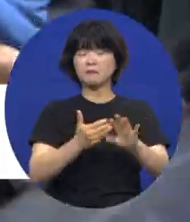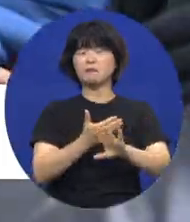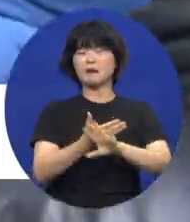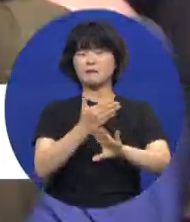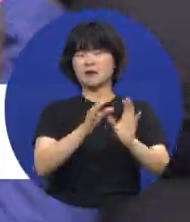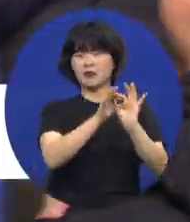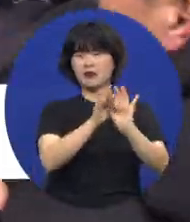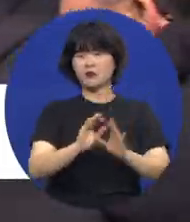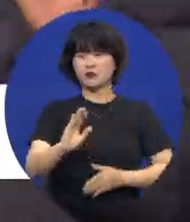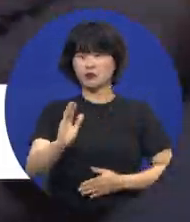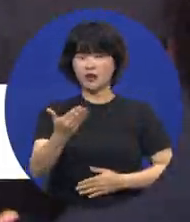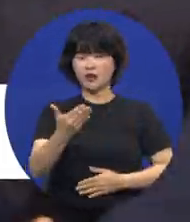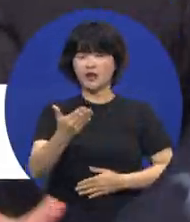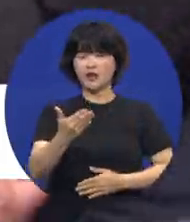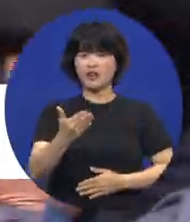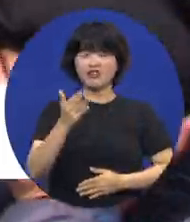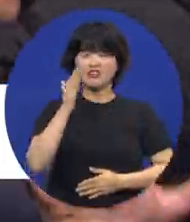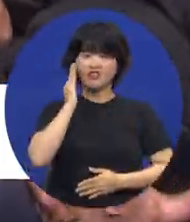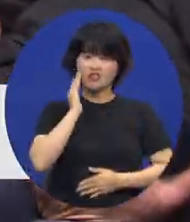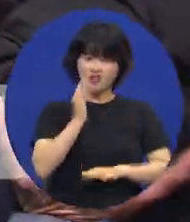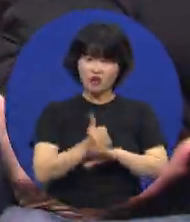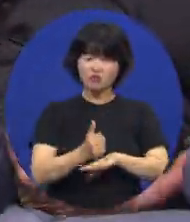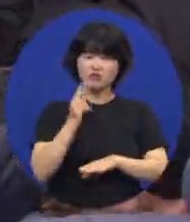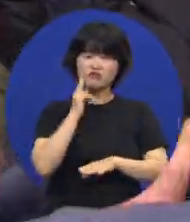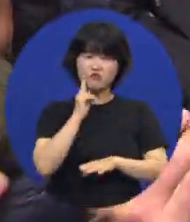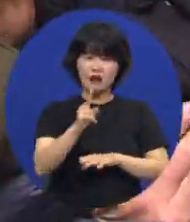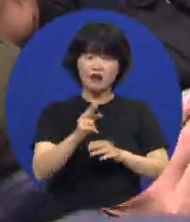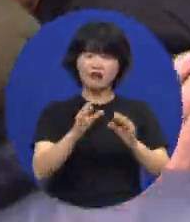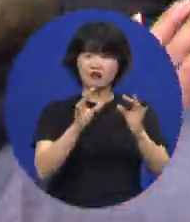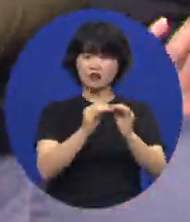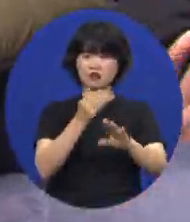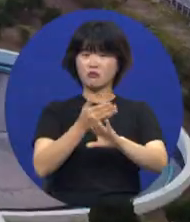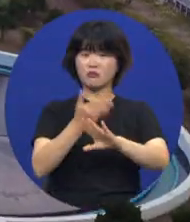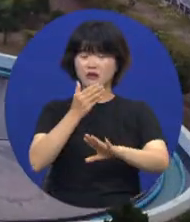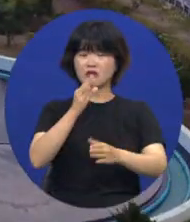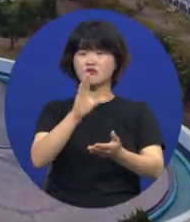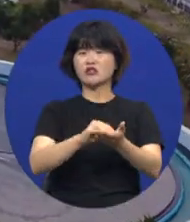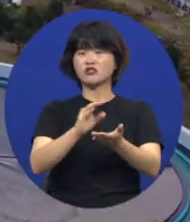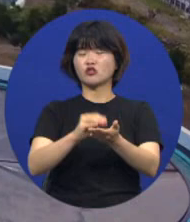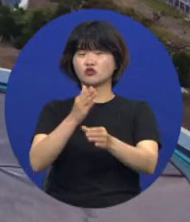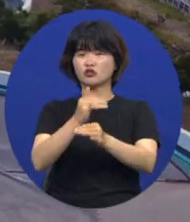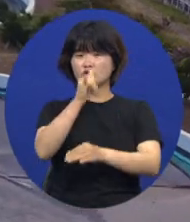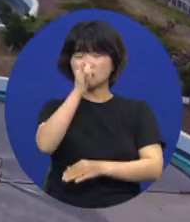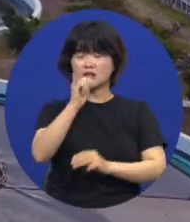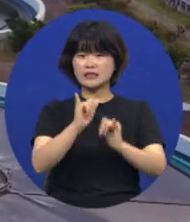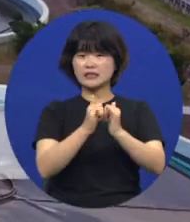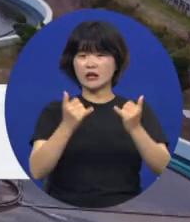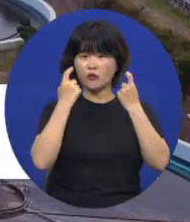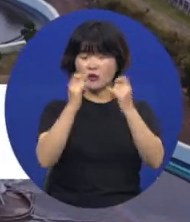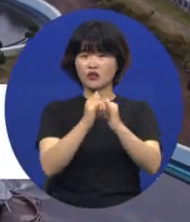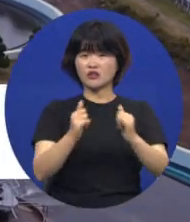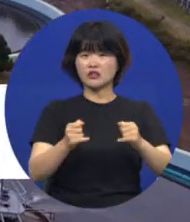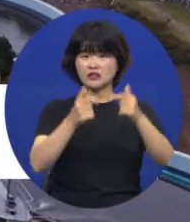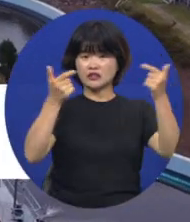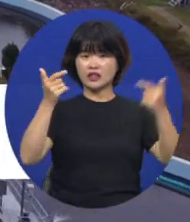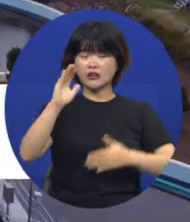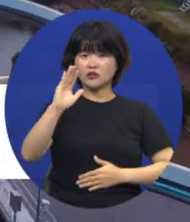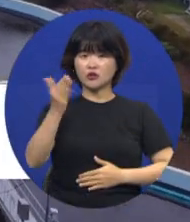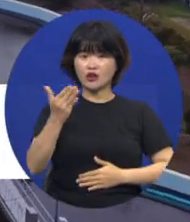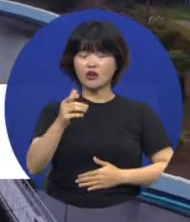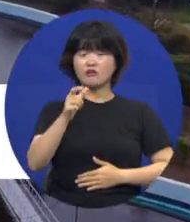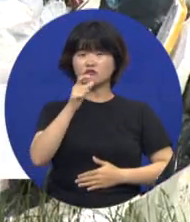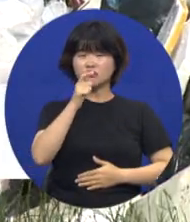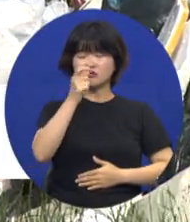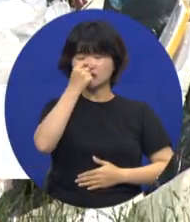부딪혔고 결국 극심한 찬반 갈등 속에 제동이 걸렸습니다. 인구와 관광객 급증으로 인한